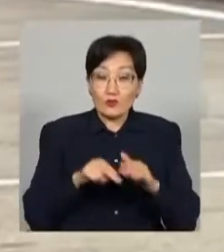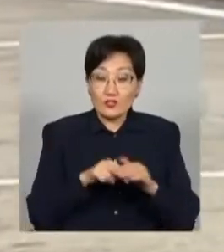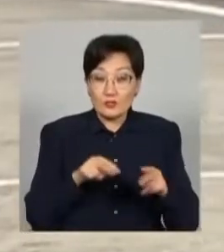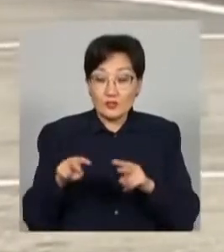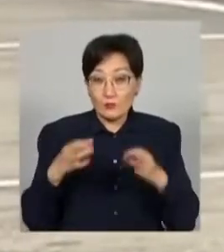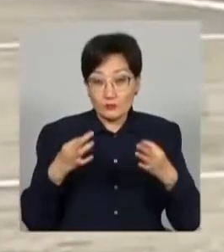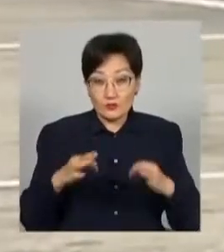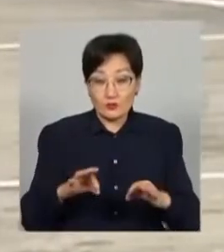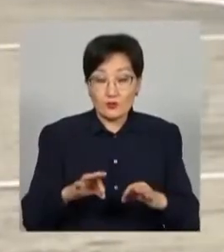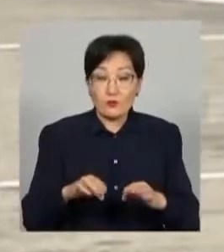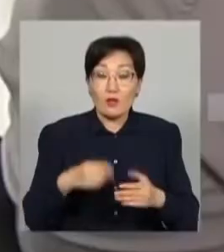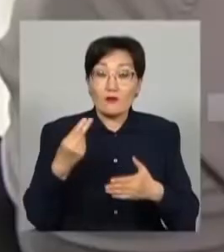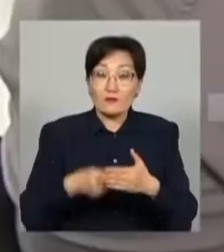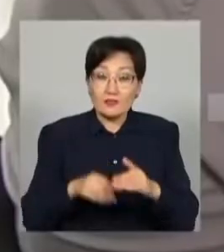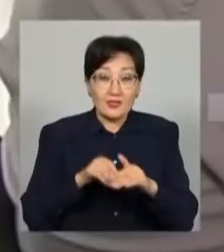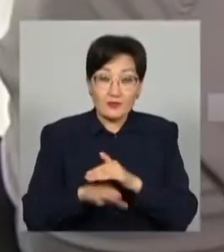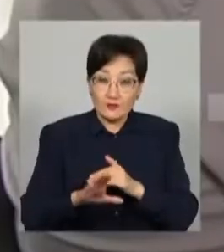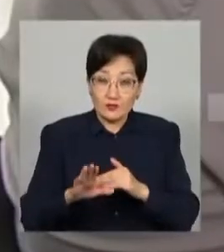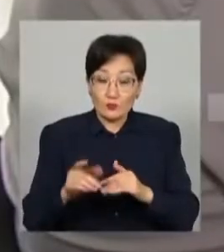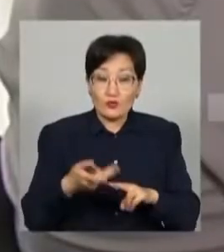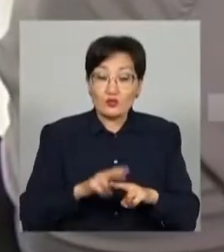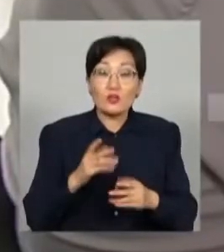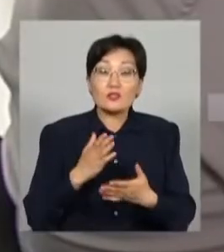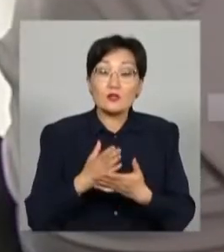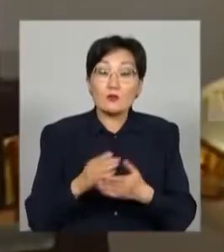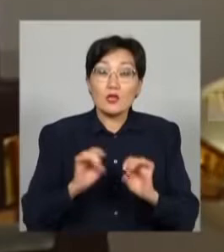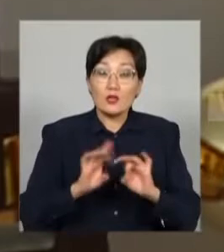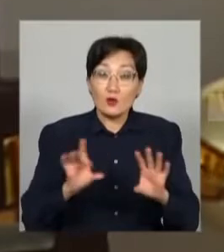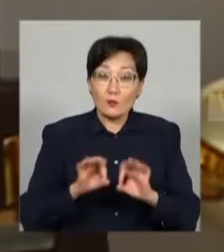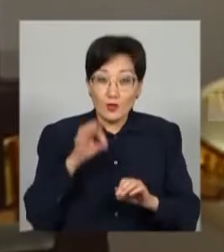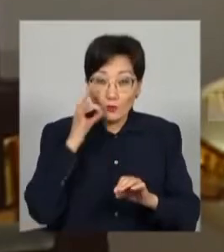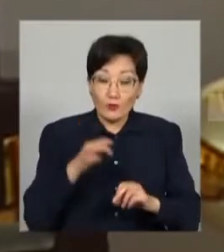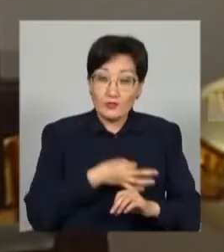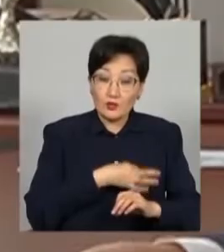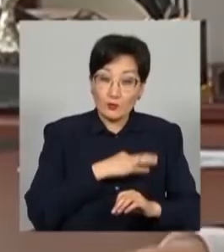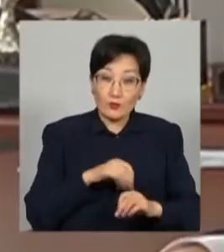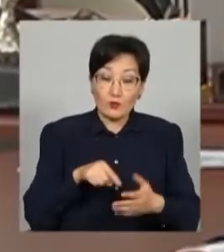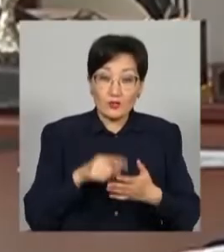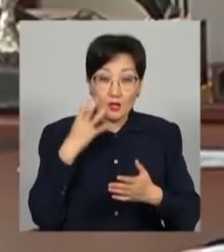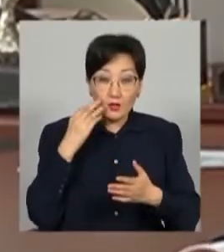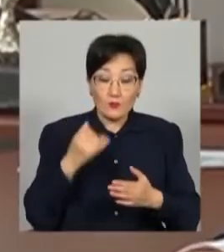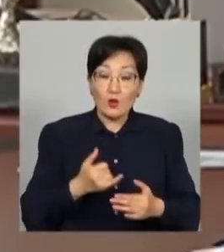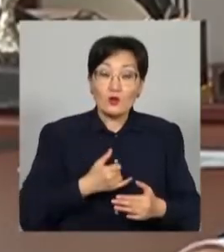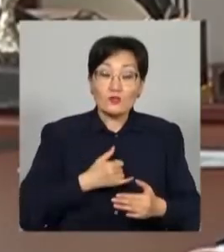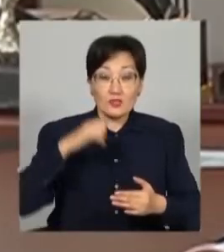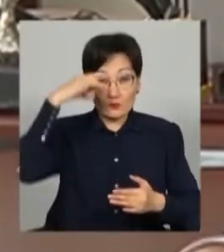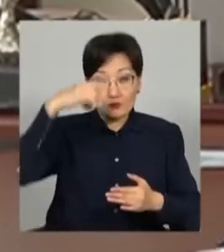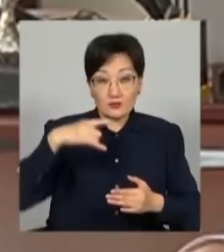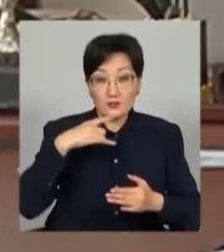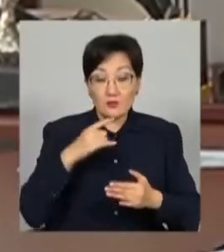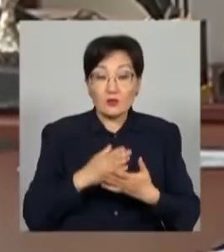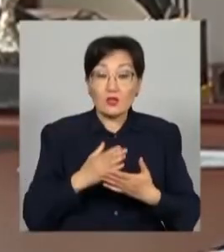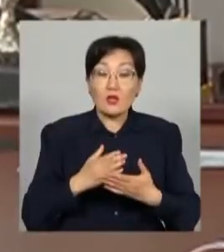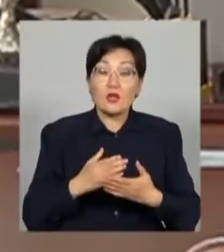Его освободили под подпиской о невыезде. Что это значит, расскажет опытный юрист из Алматы. У нас в Казахстане в Конституции есть